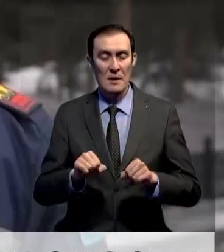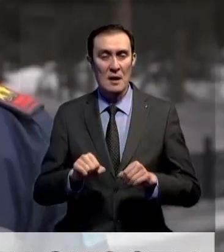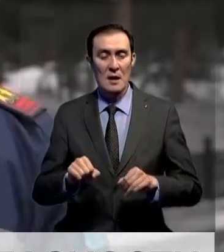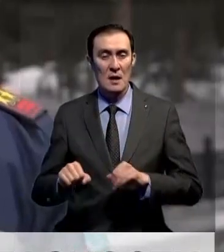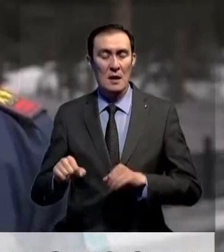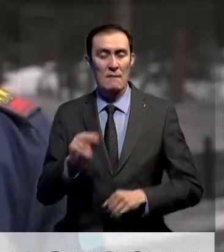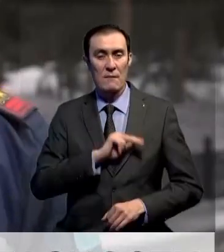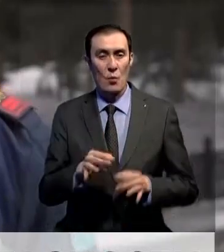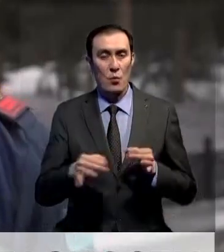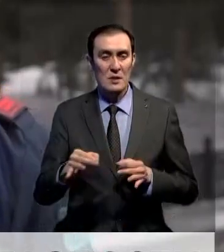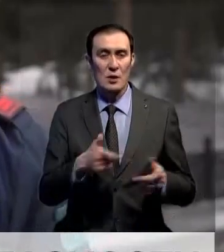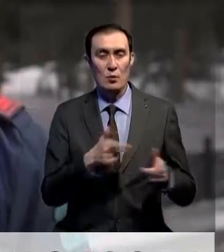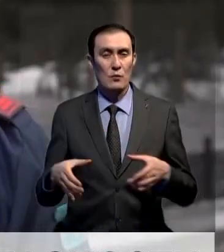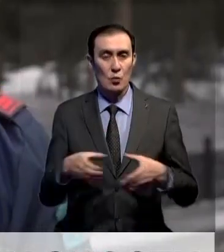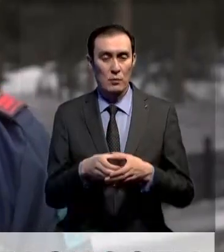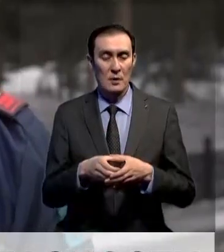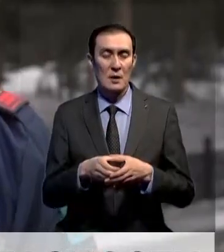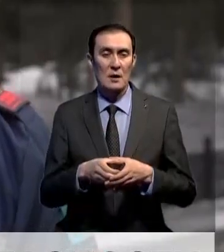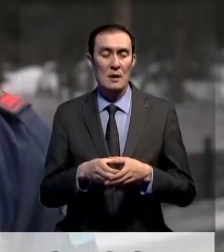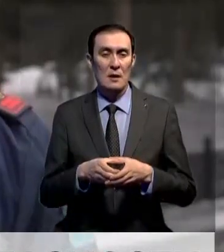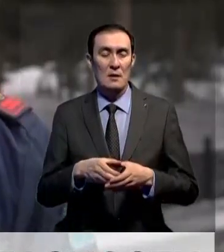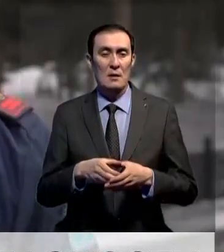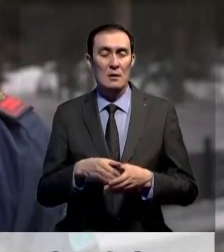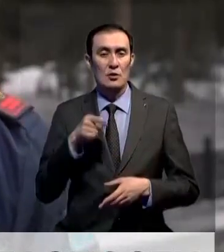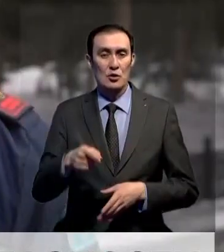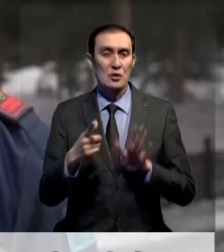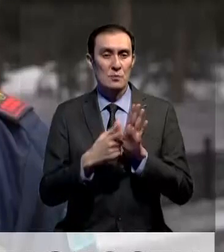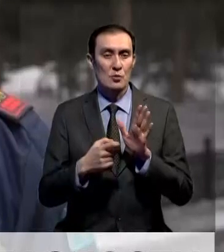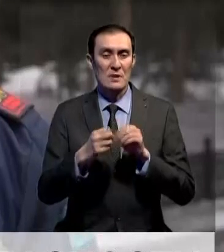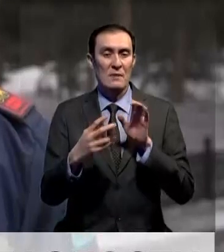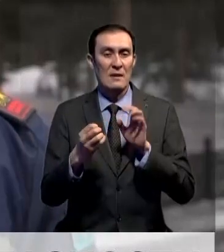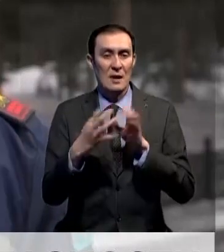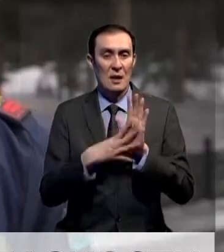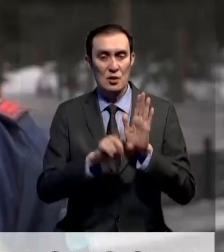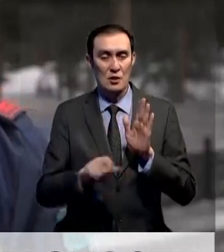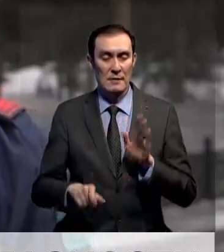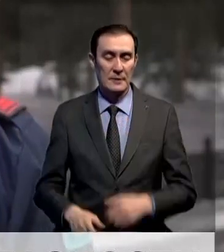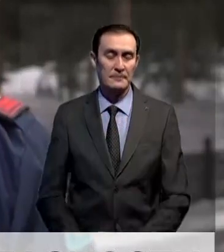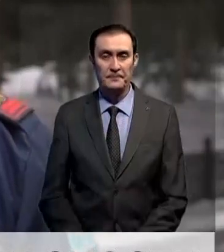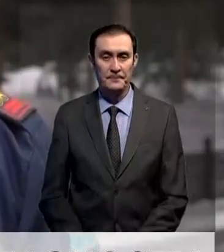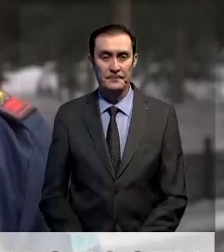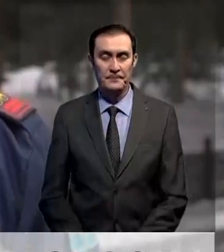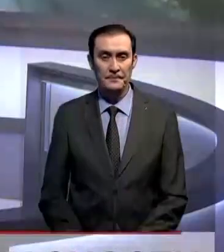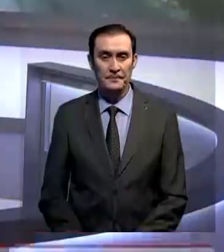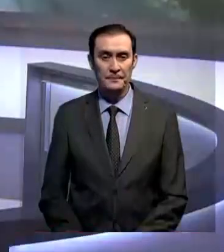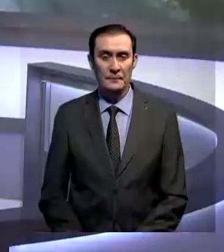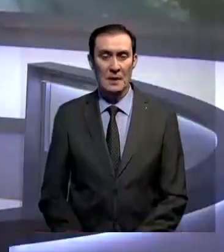области наготове группировка сил и средств в количестве 1719 человек личного состава.